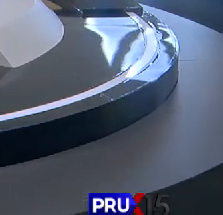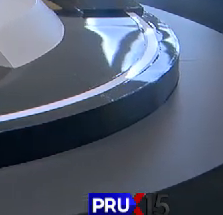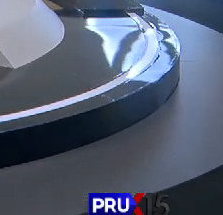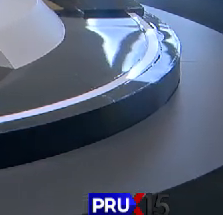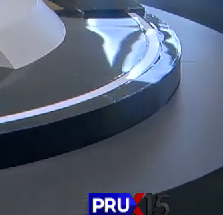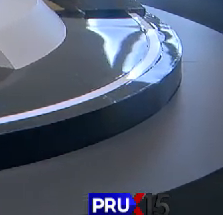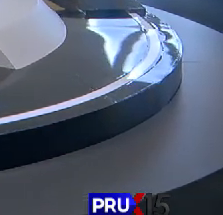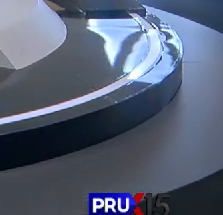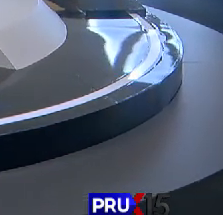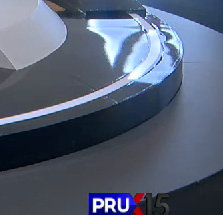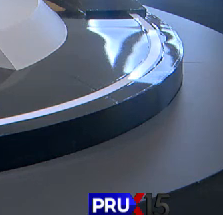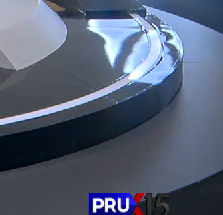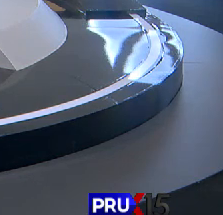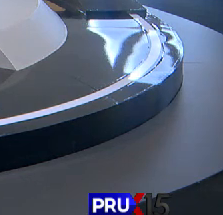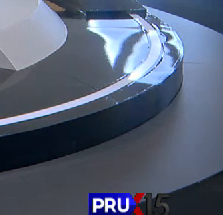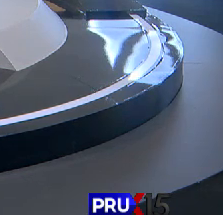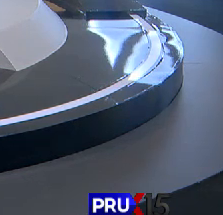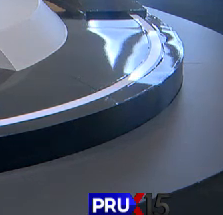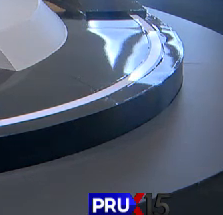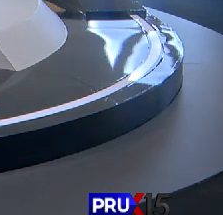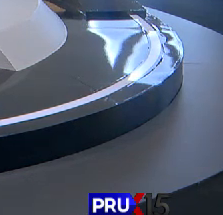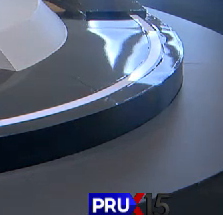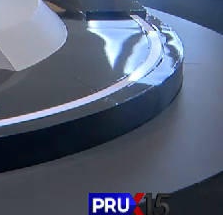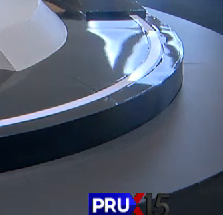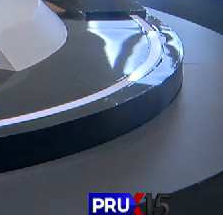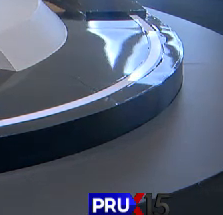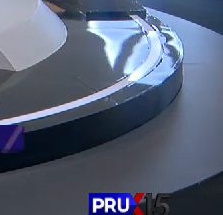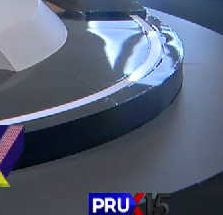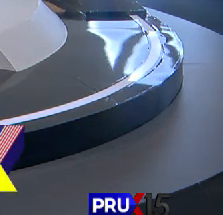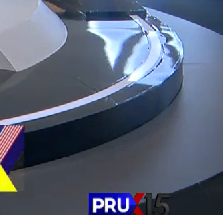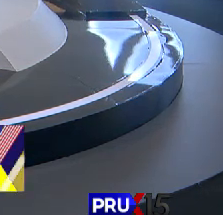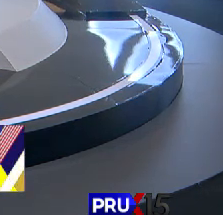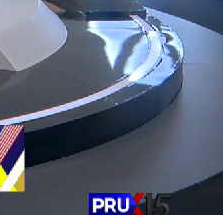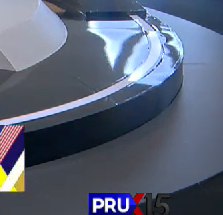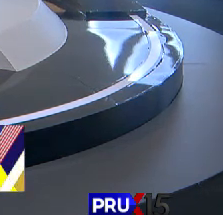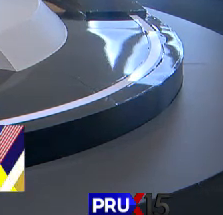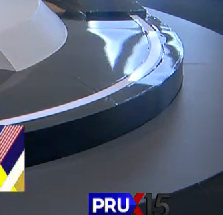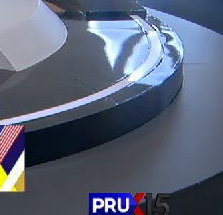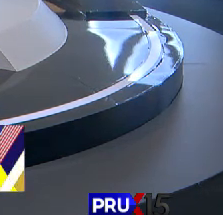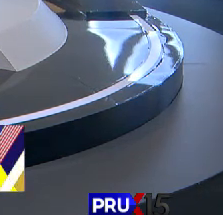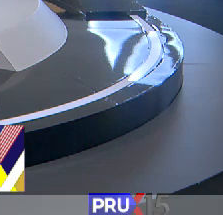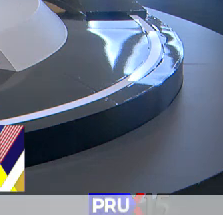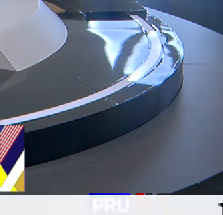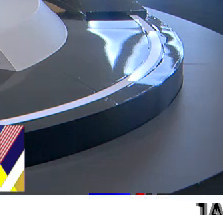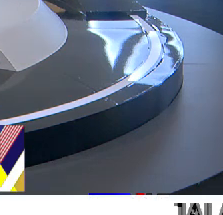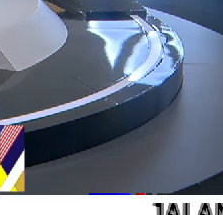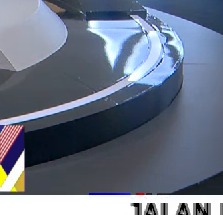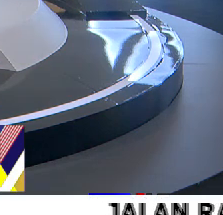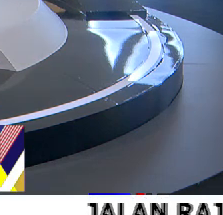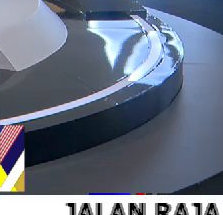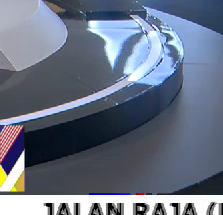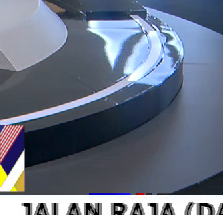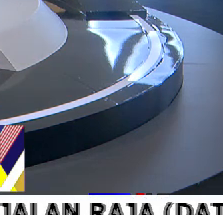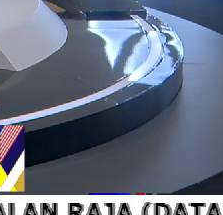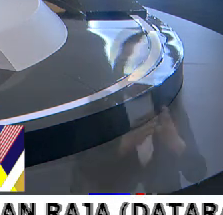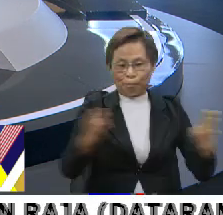langsung lagi gores dan penamaan calon penari umum dewan undangan Negeri ke-15 29 Juli 2023 maka permulaan